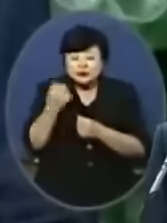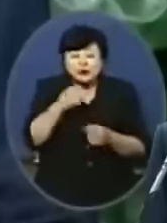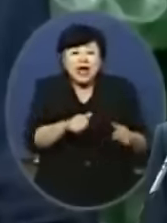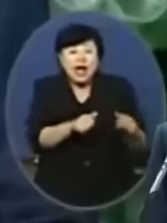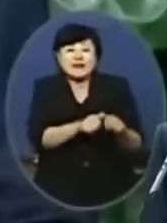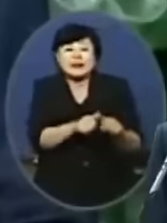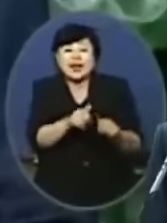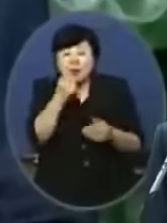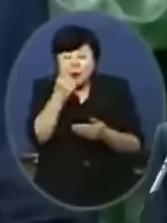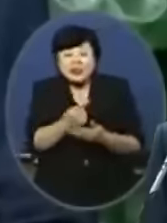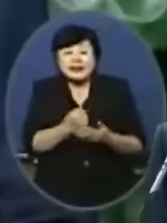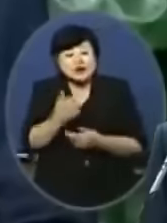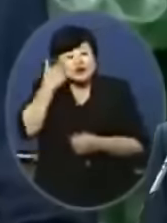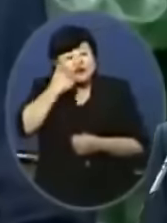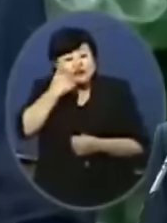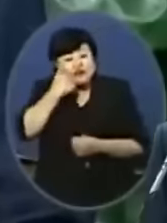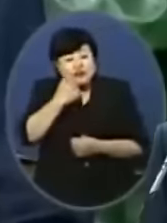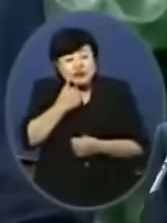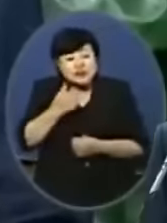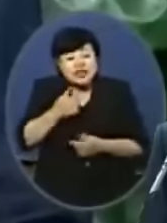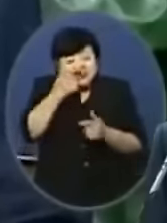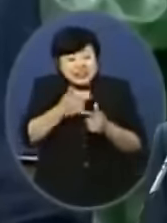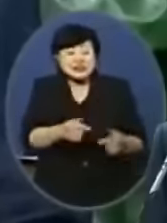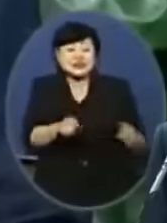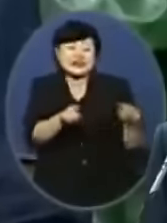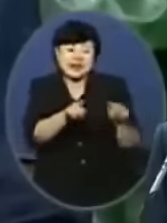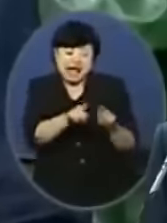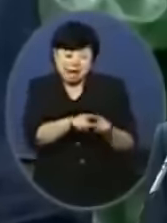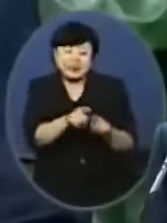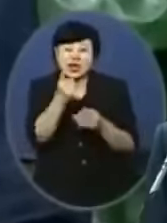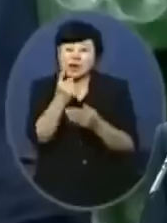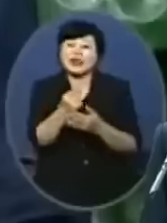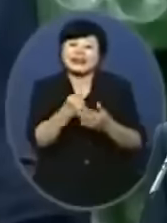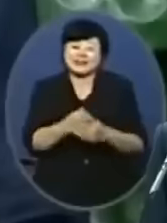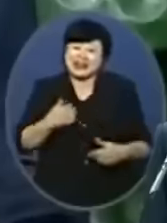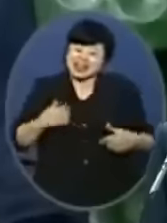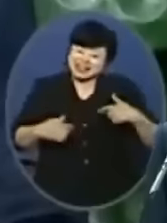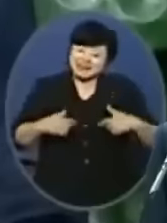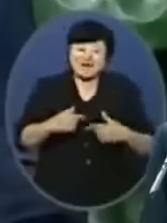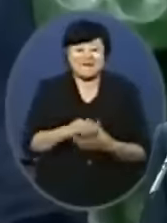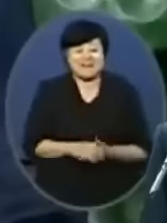때문에 그렇습니다. 누가 같이 오냐? 예수님이 같이 오기 때문에 그렇습니다.